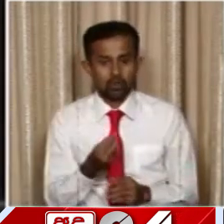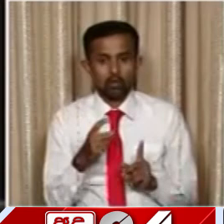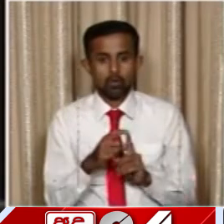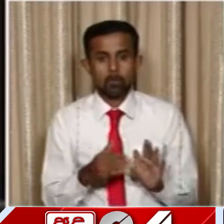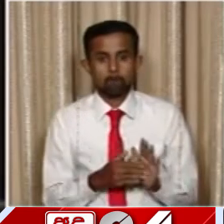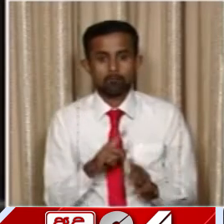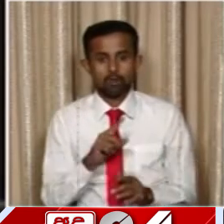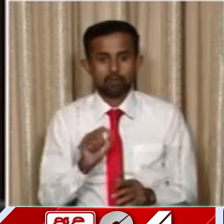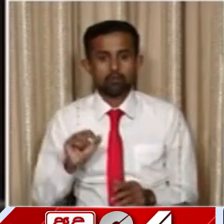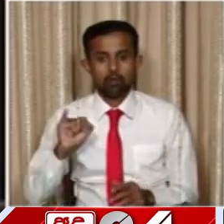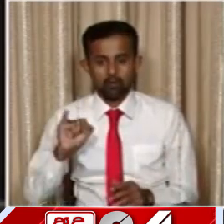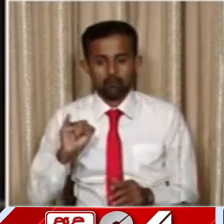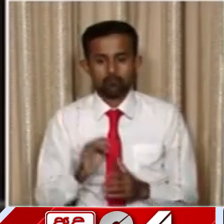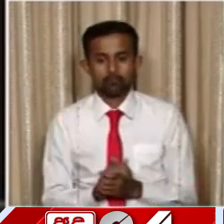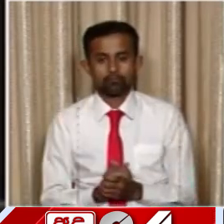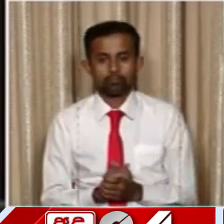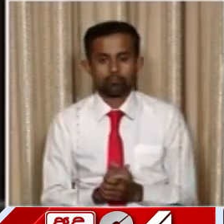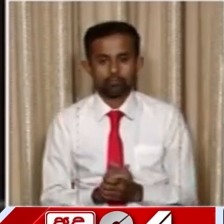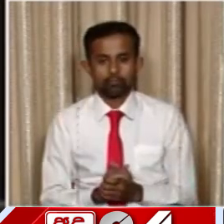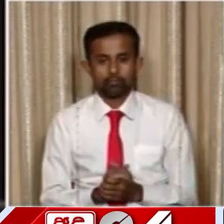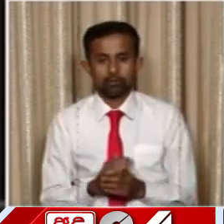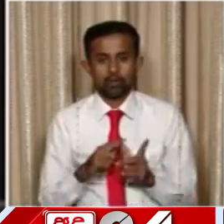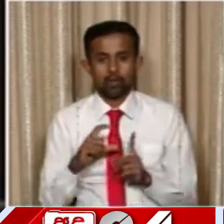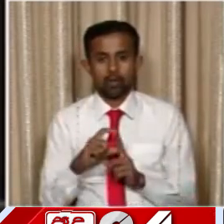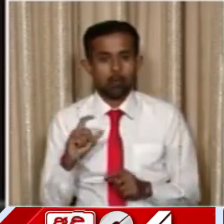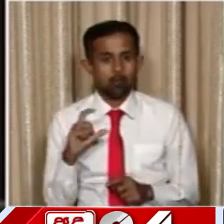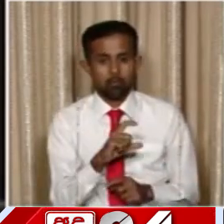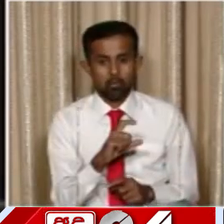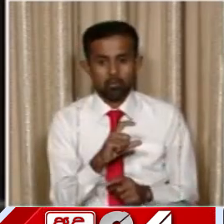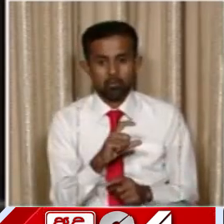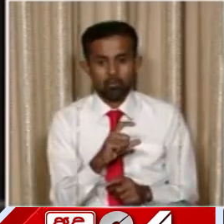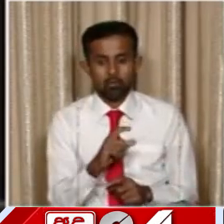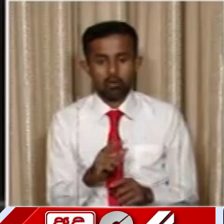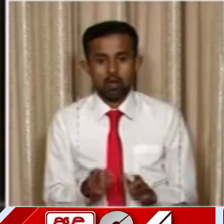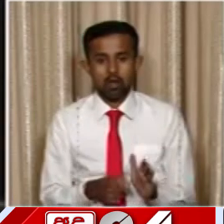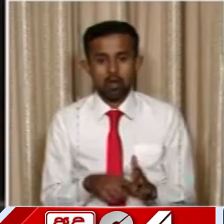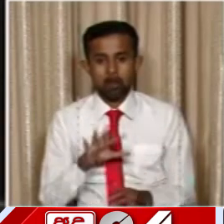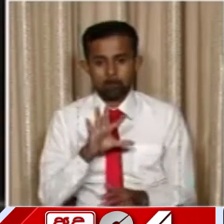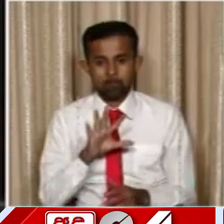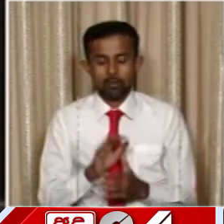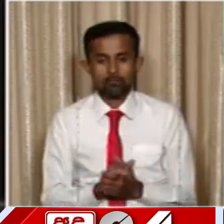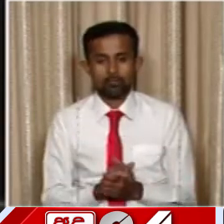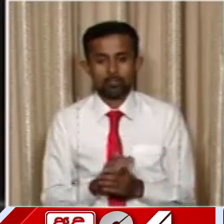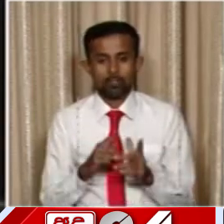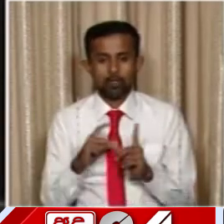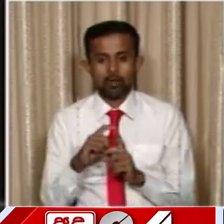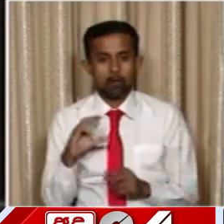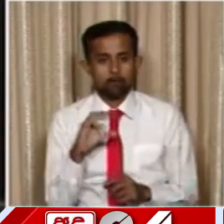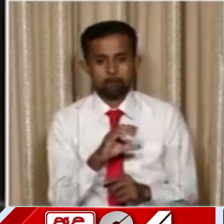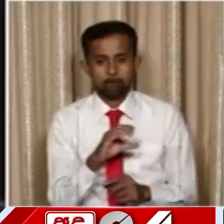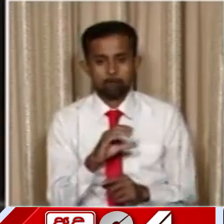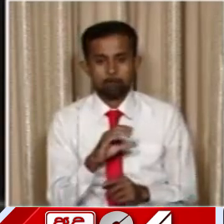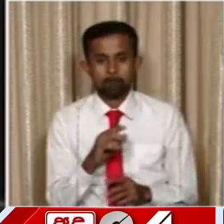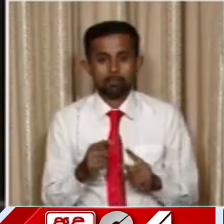මිලියන 1.6ක් එයා ඇඩ්වාන්ස් පේමන්ට් එකක් කරන්න ඉල්ලනවා ඩොලර් ලක්ෂ 5ක් ඇඩ්වාන්ස් පේමන්ට් එකට අපේ